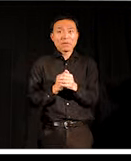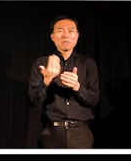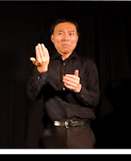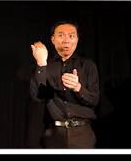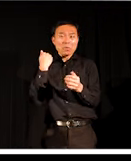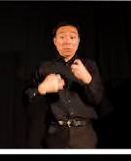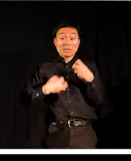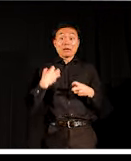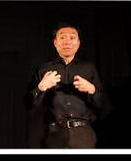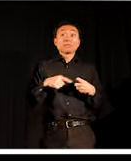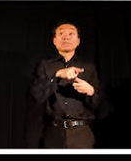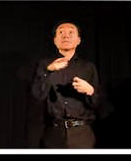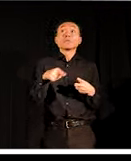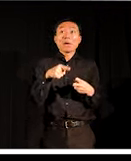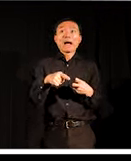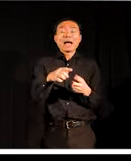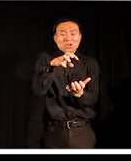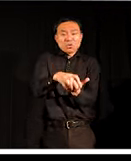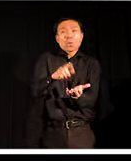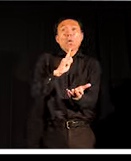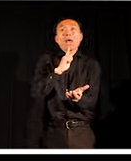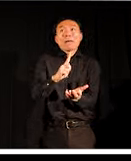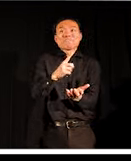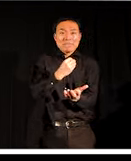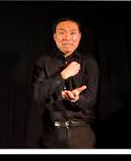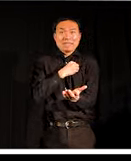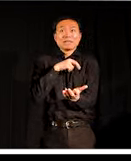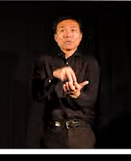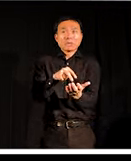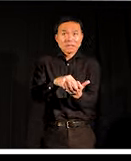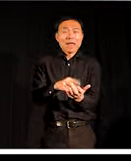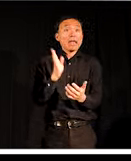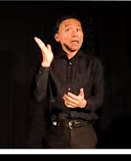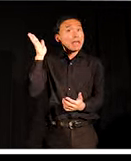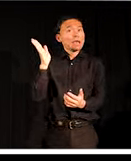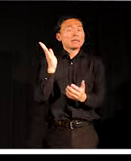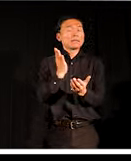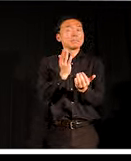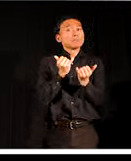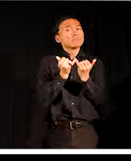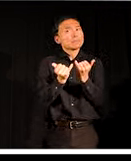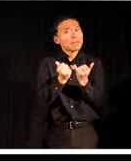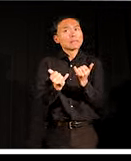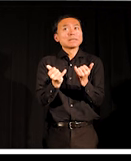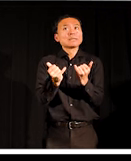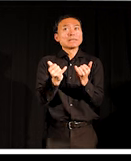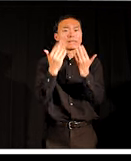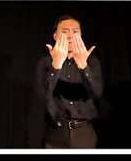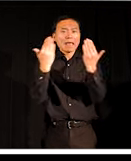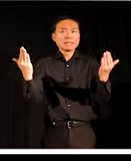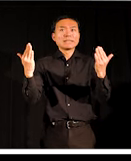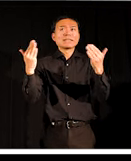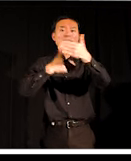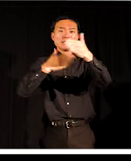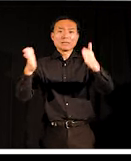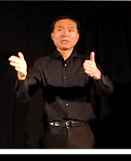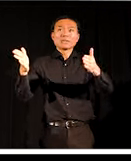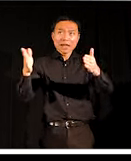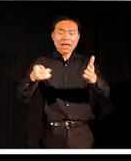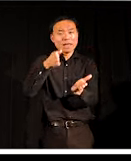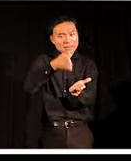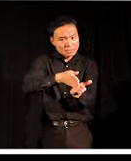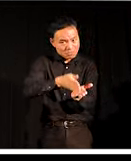さんは資料官の証言員となってこの写真のようにですねえ天事室で来観者に説明をし